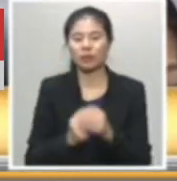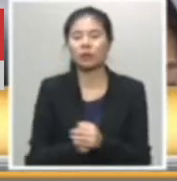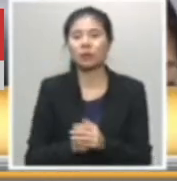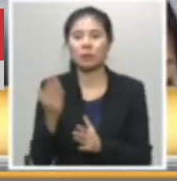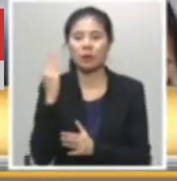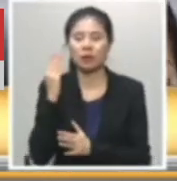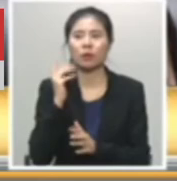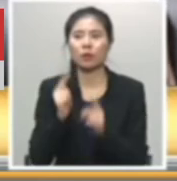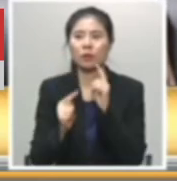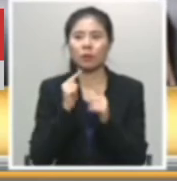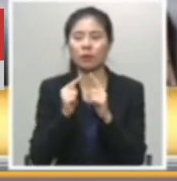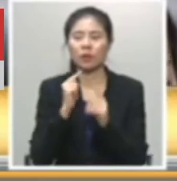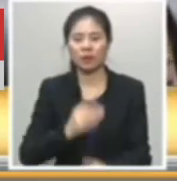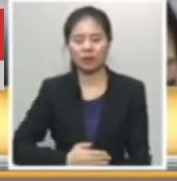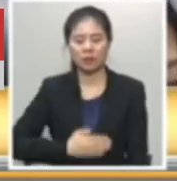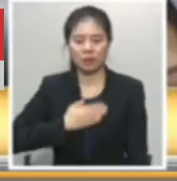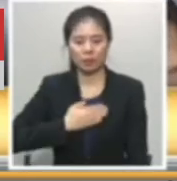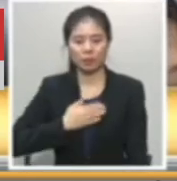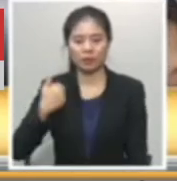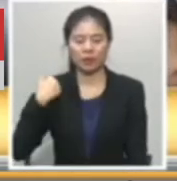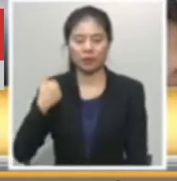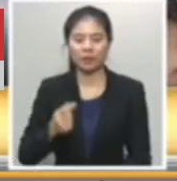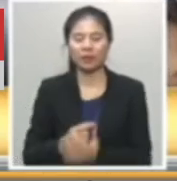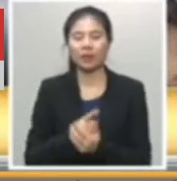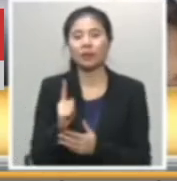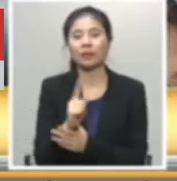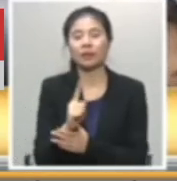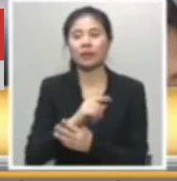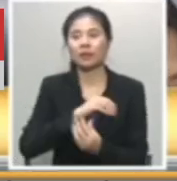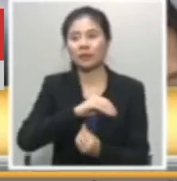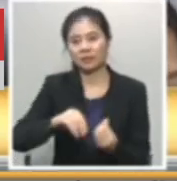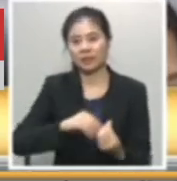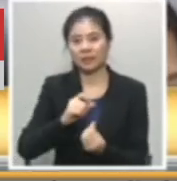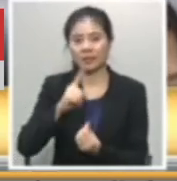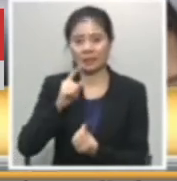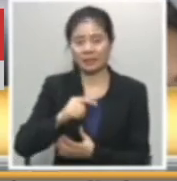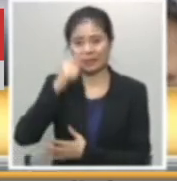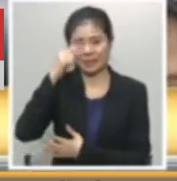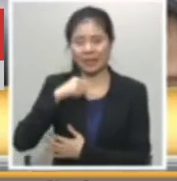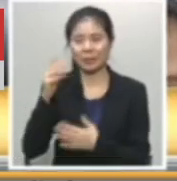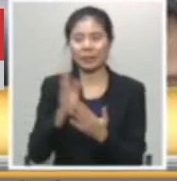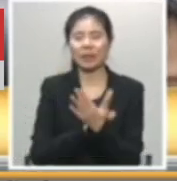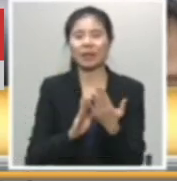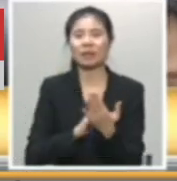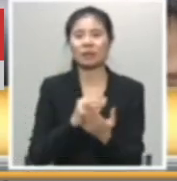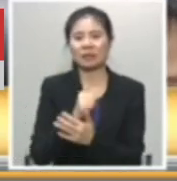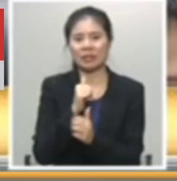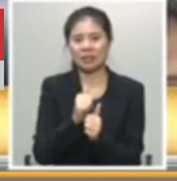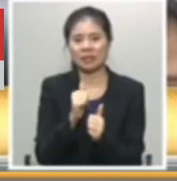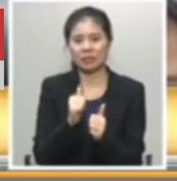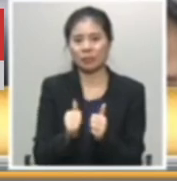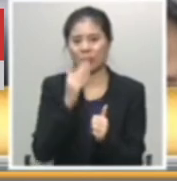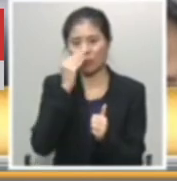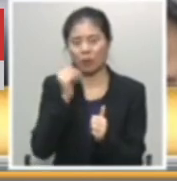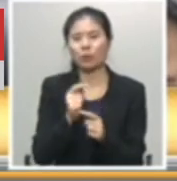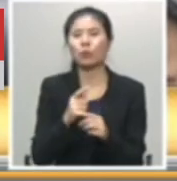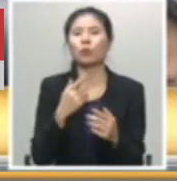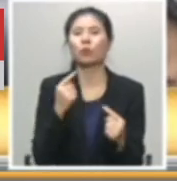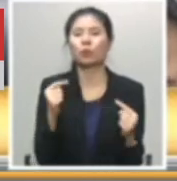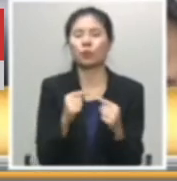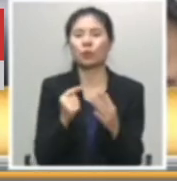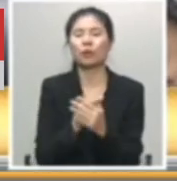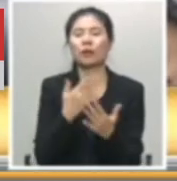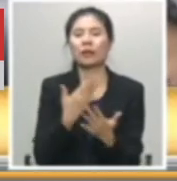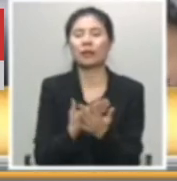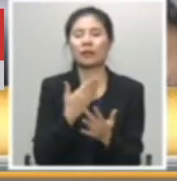คุยด้วยความภาคภูมิใจนี่นะครับว่าเศรษฐกิจไทยดีนะครับโดยดูจากทุนสำรองระหว่างประเทศณเดือนสิงห